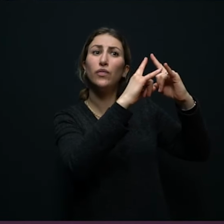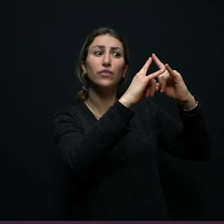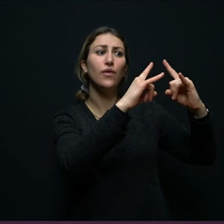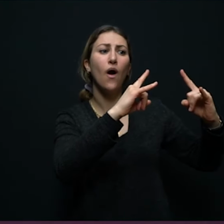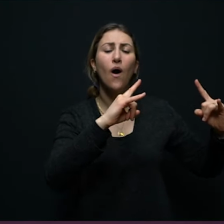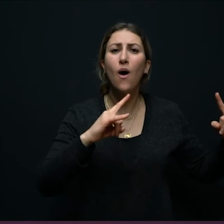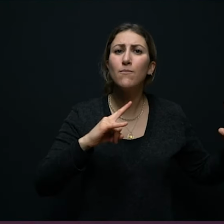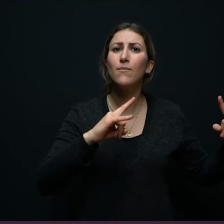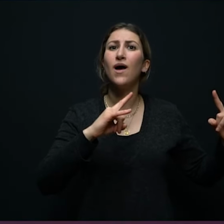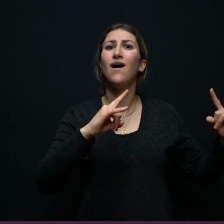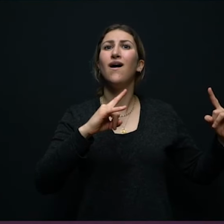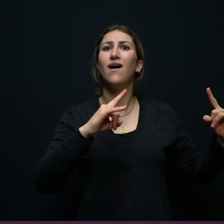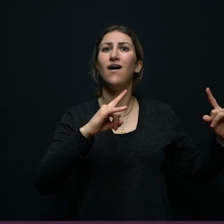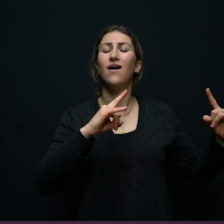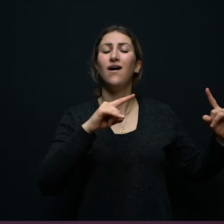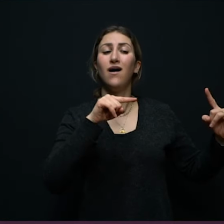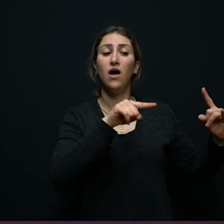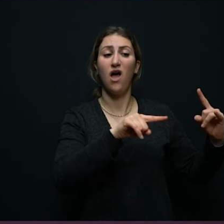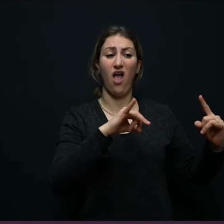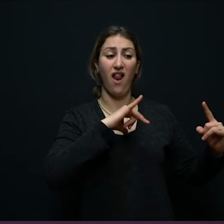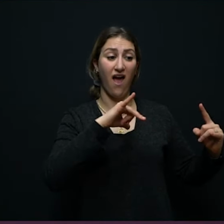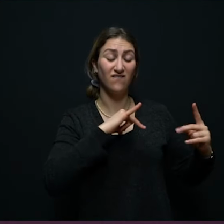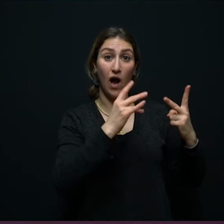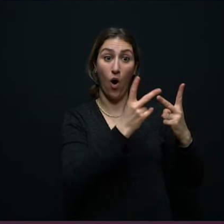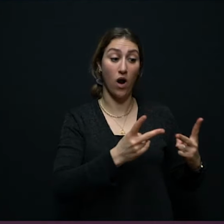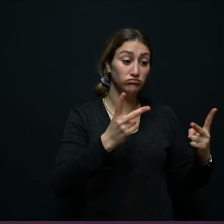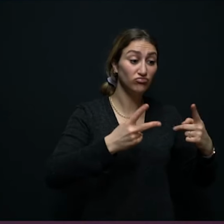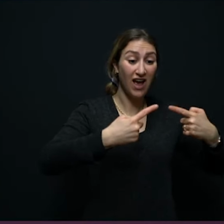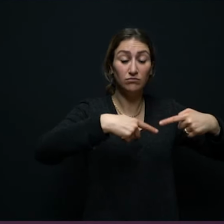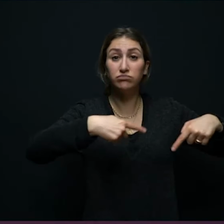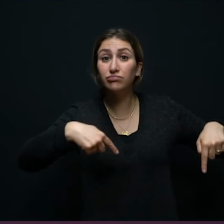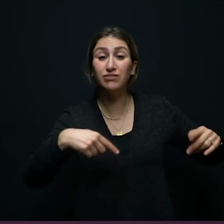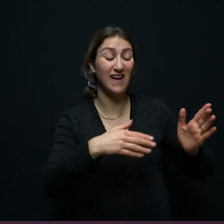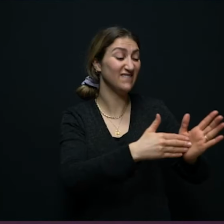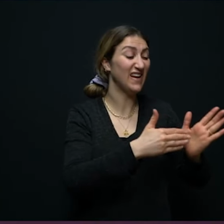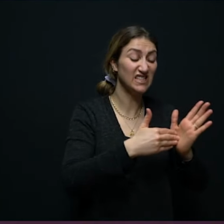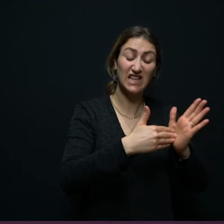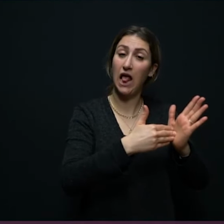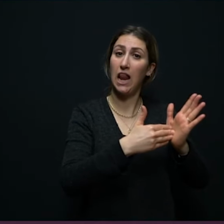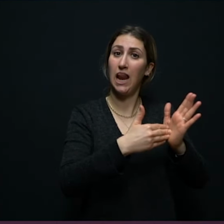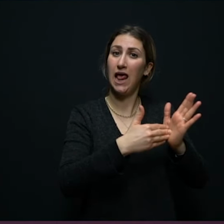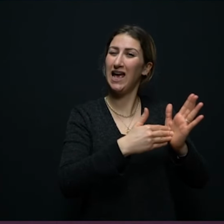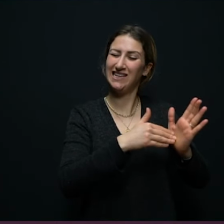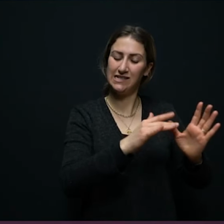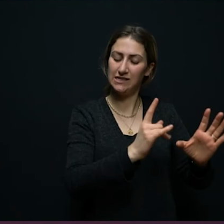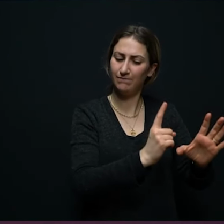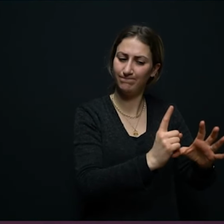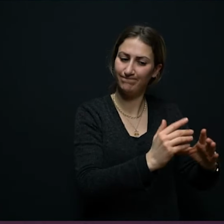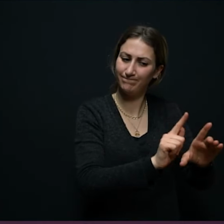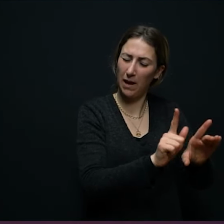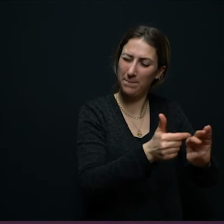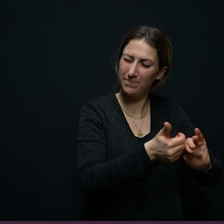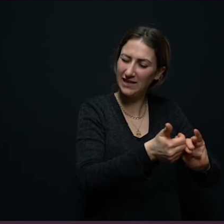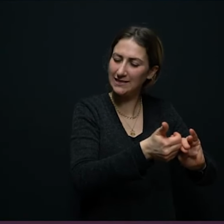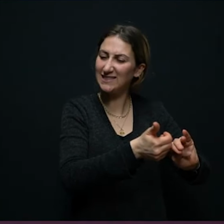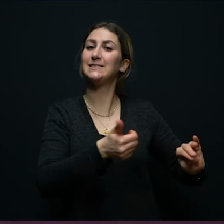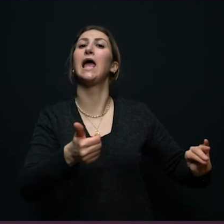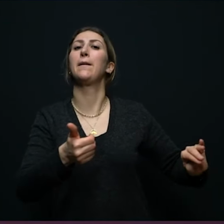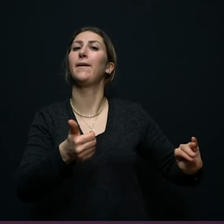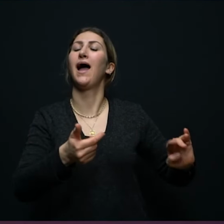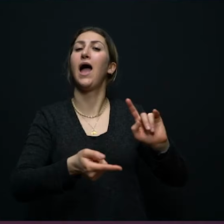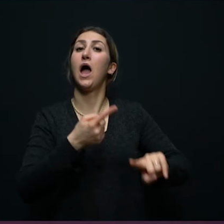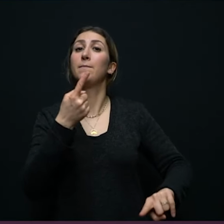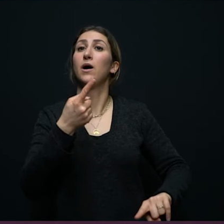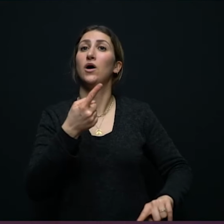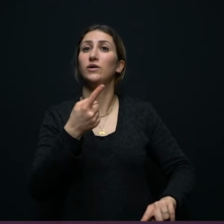toute une série d'objets qui était mis à part une fourchette c'est une fourchette un gobelet c'est un gobelet mais il était